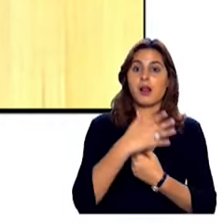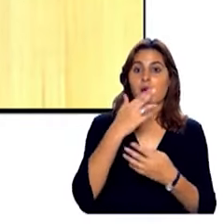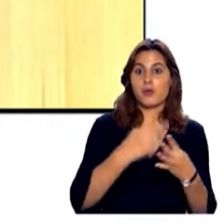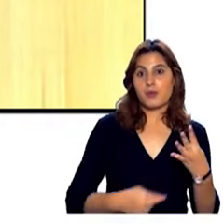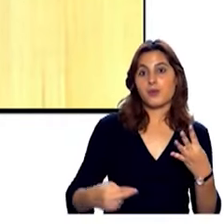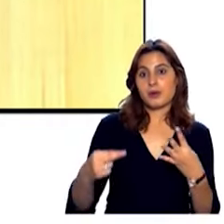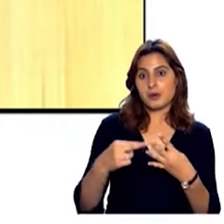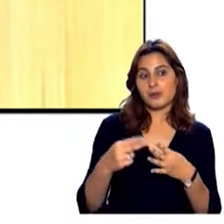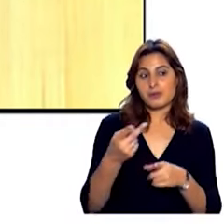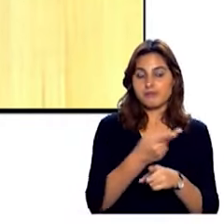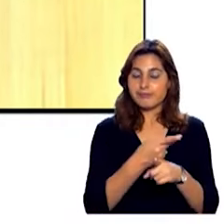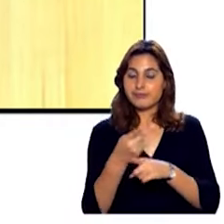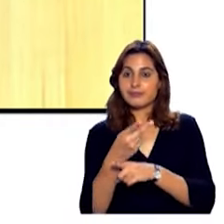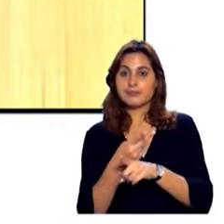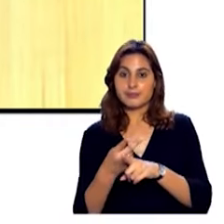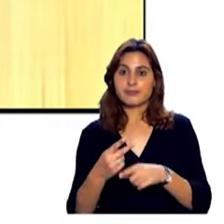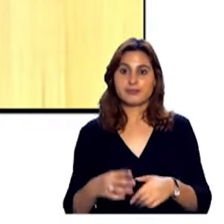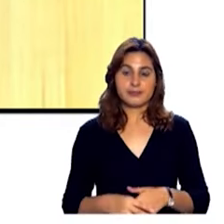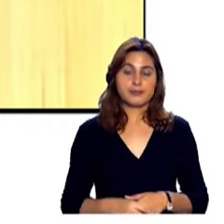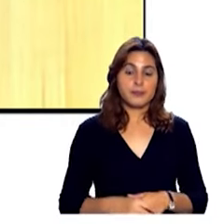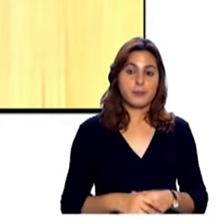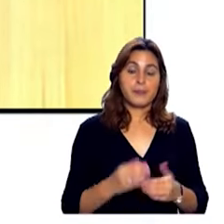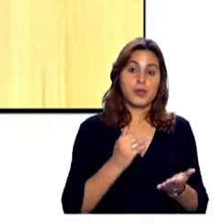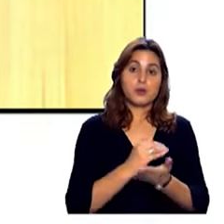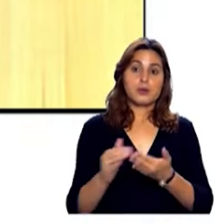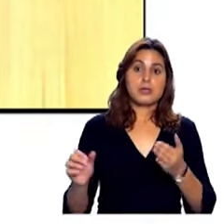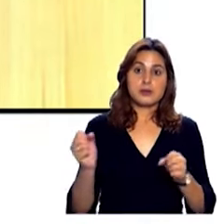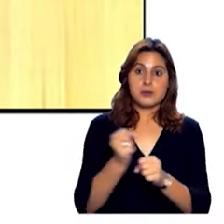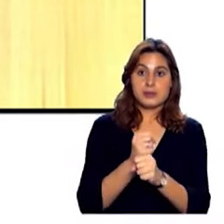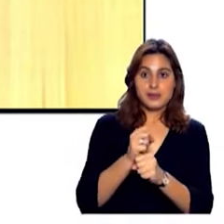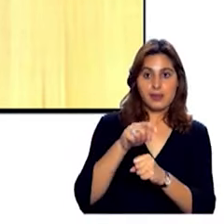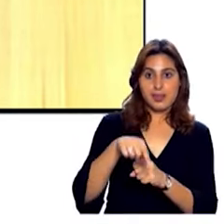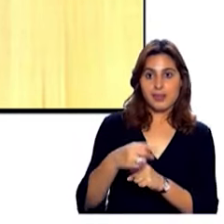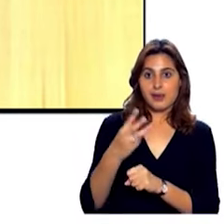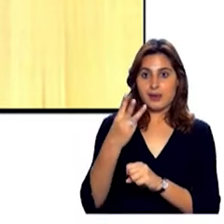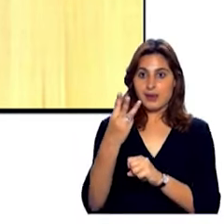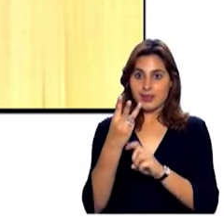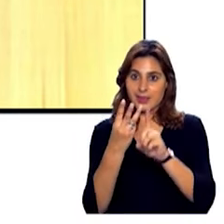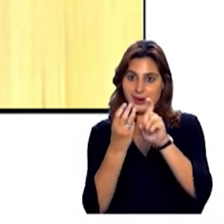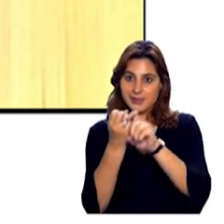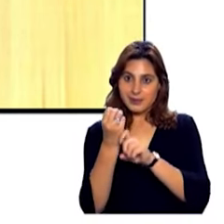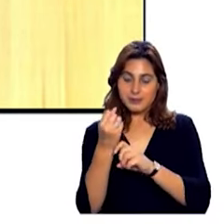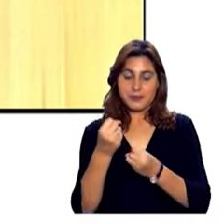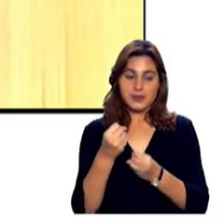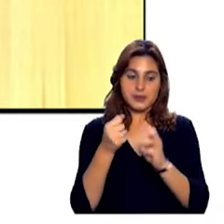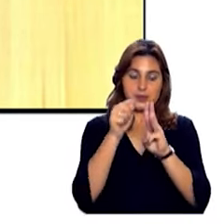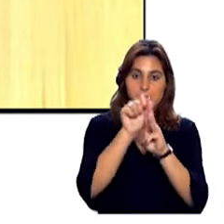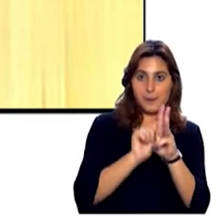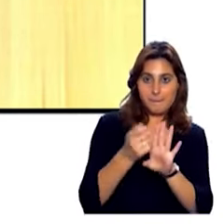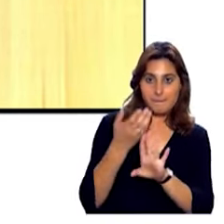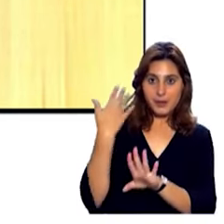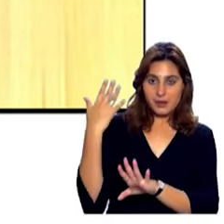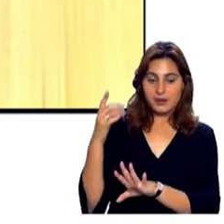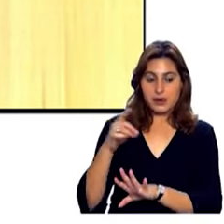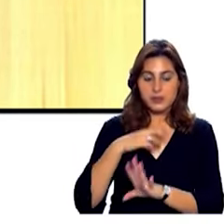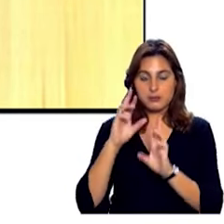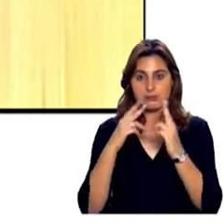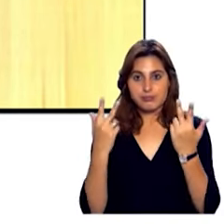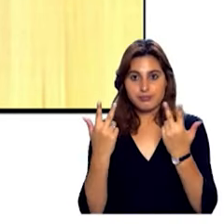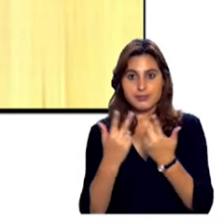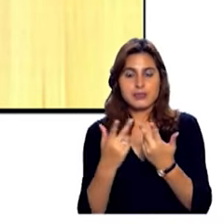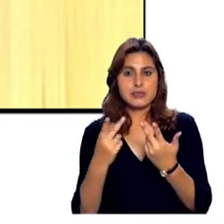di questo anno TRE mesi fa per la verità le sezioni Unite Della corte di cassazione hanno escluso espressamente questa forma di